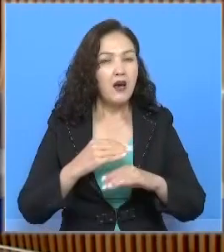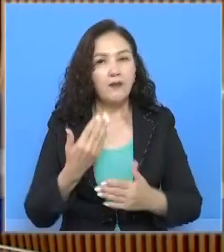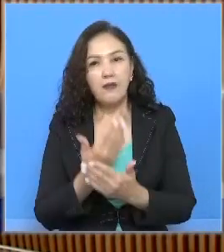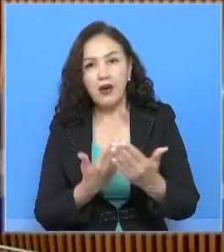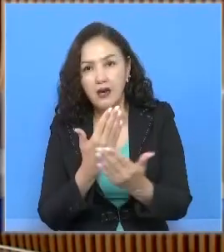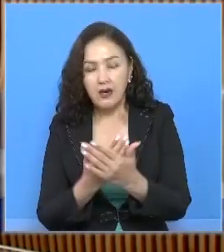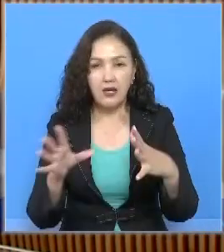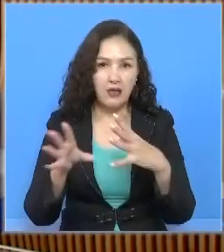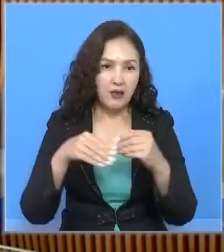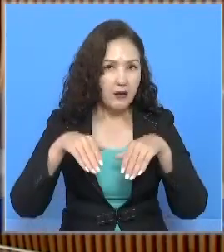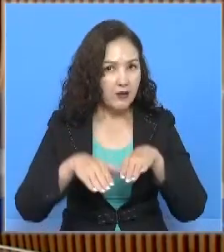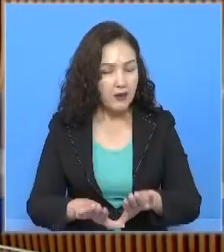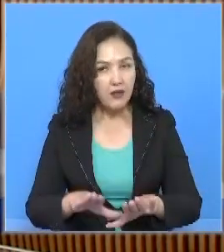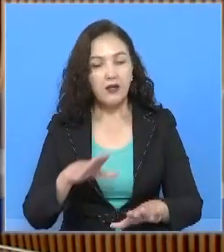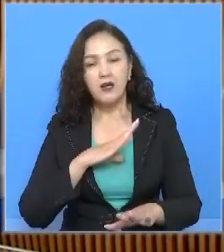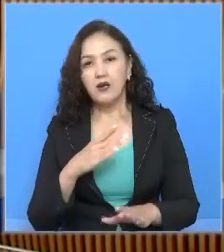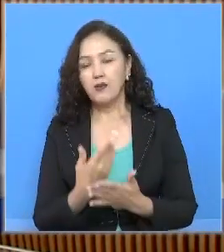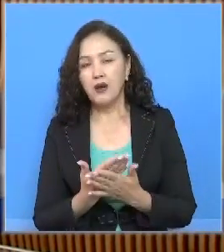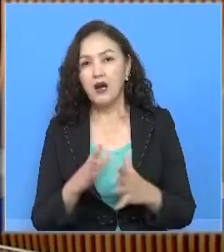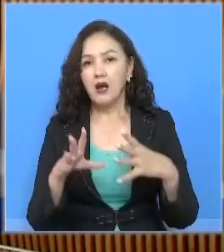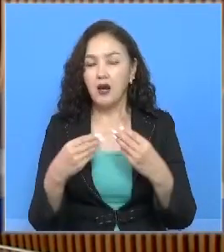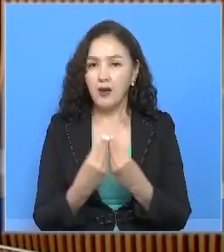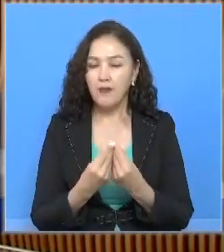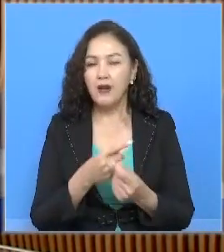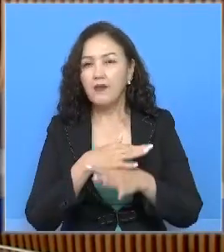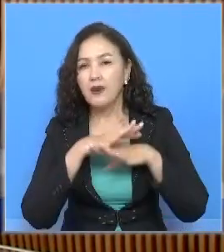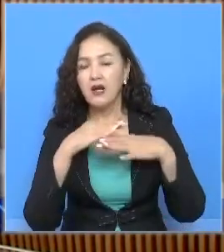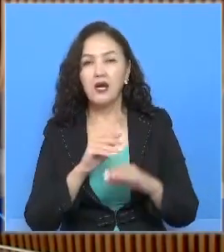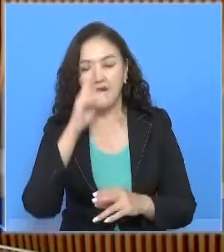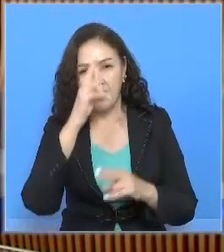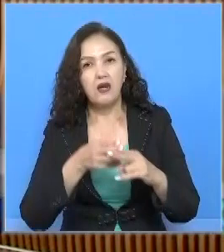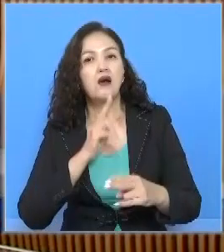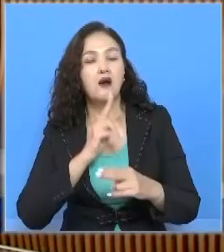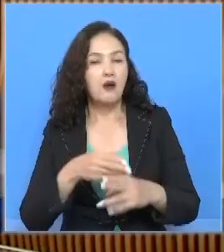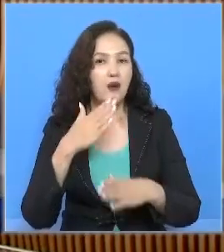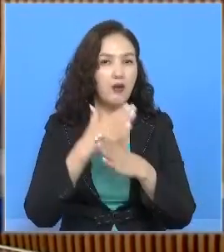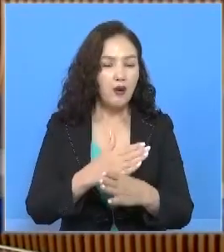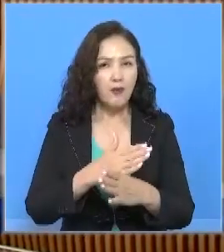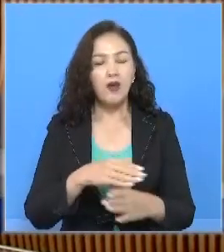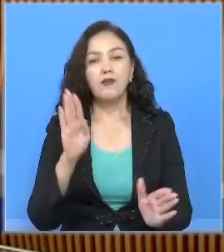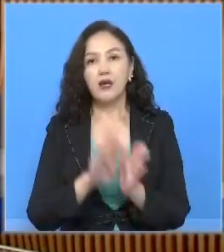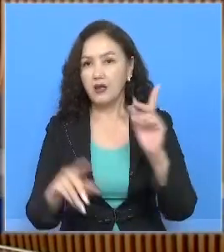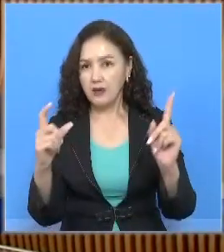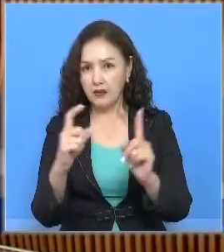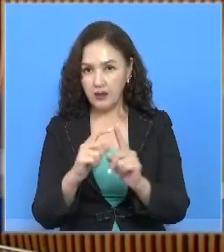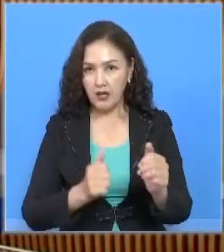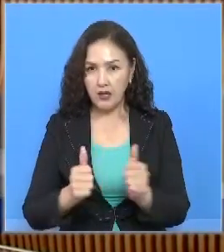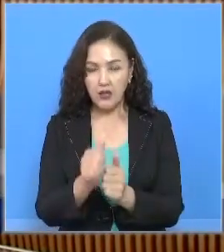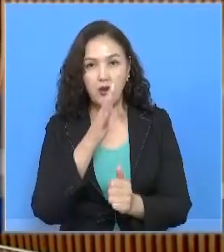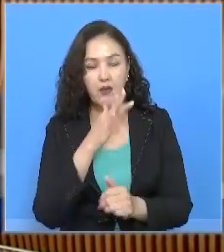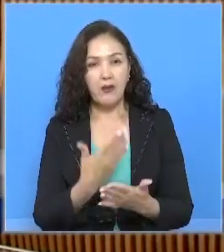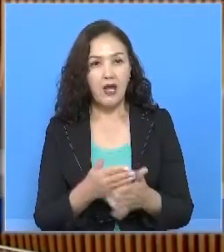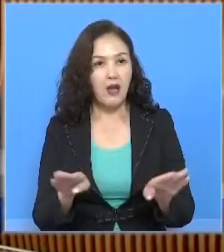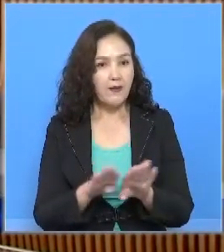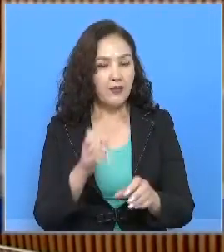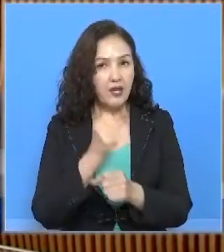ақылмен бірлесе шешсе дейміз. Бұған отасқанына бірнеше жыл болған аға-апаларымыздың көмегі көп болары сөзсіз. Алдағы уақытта да бұл